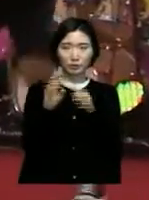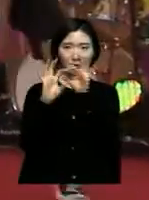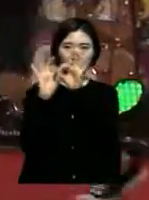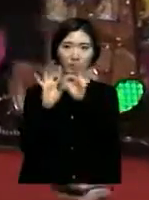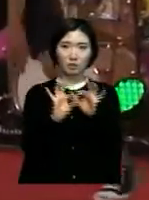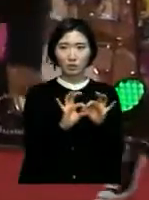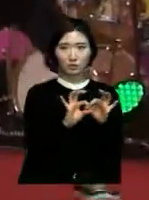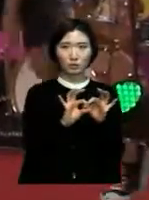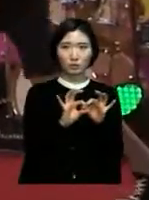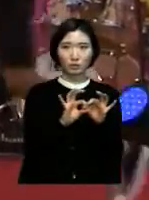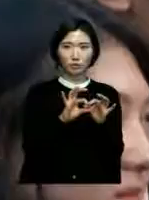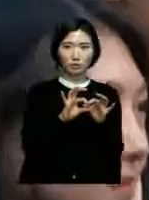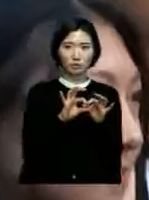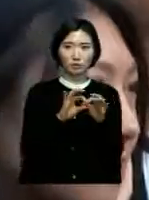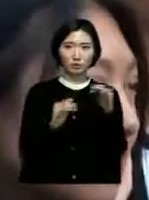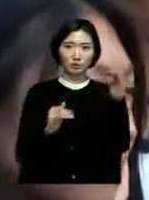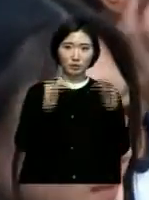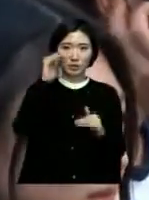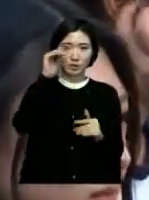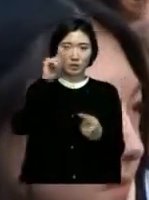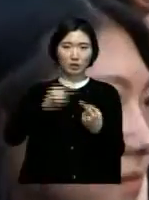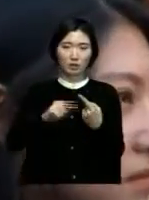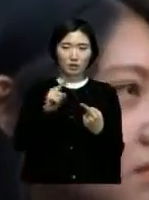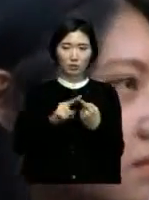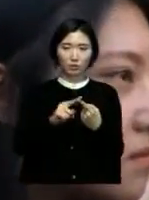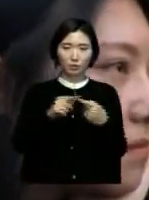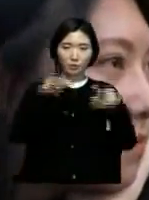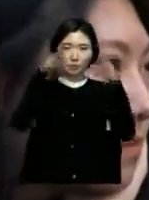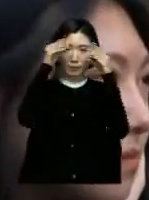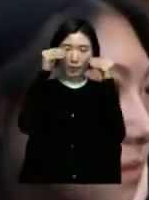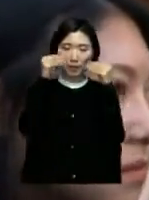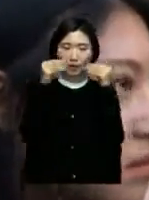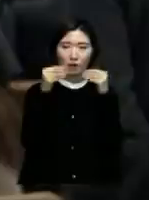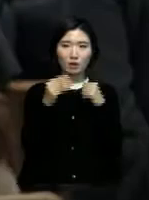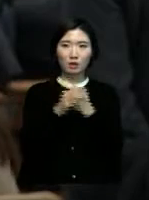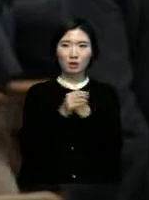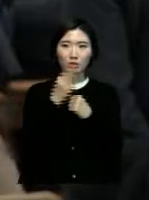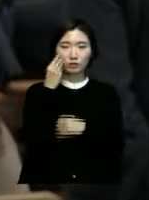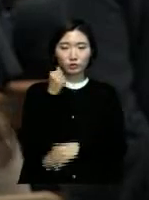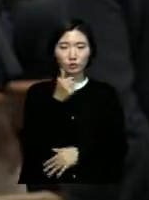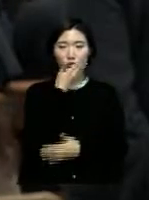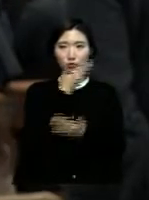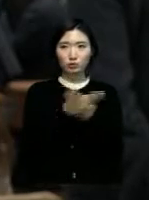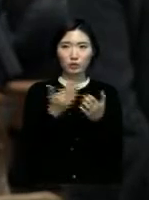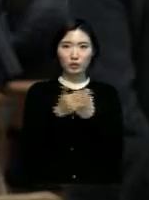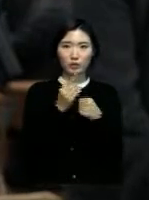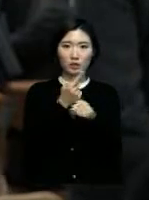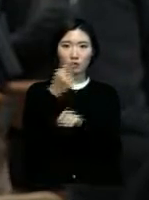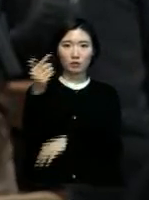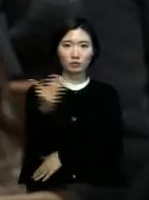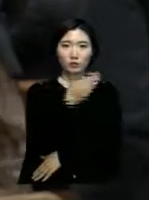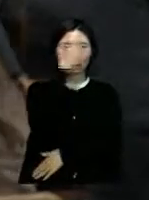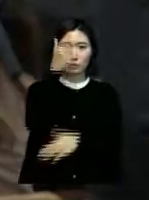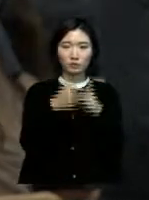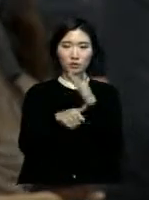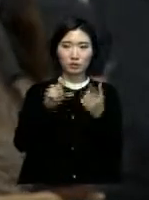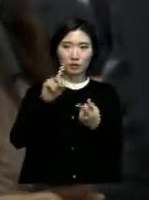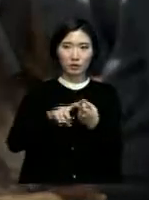계속 연차적으로 숙달시켜 나가는 것이 중요하기 때문에 내년서부터 우리 청소년에